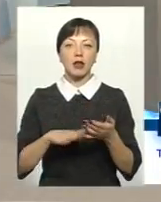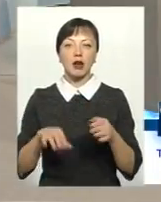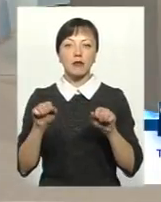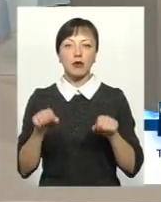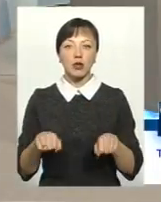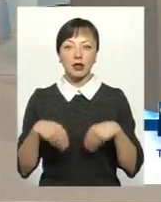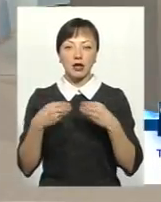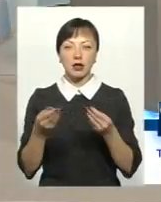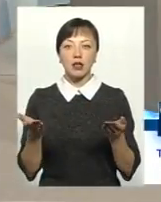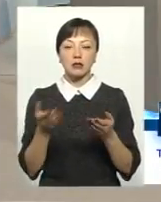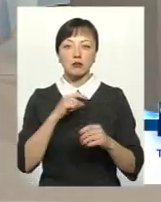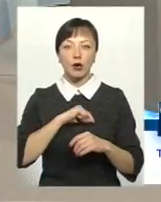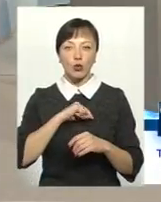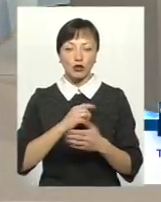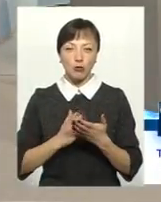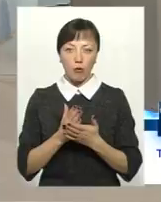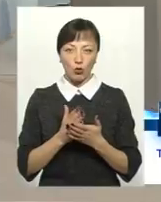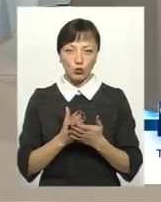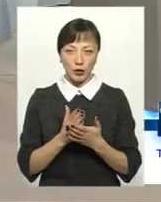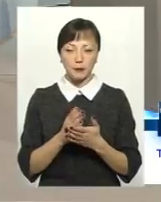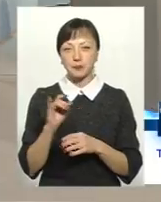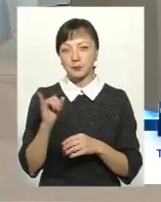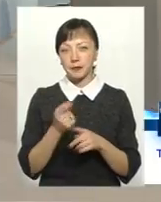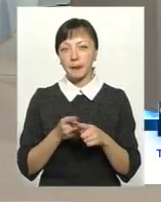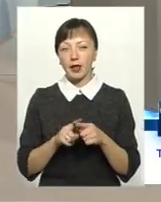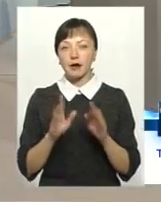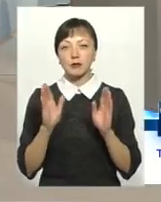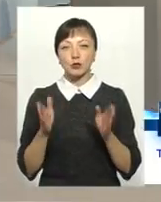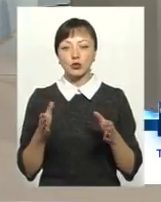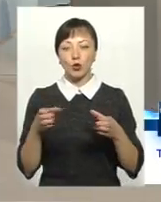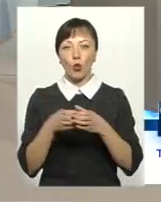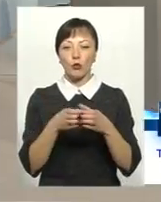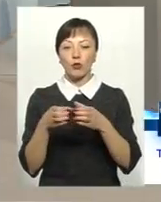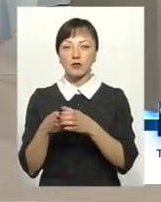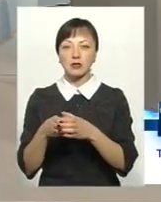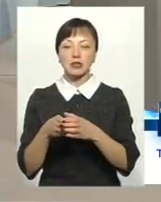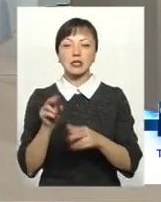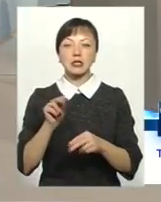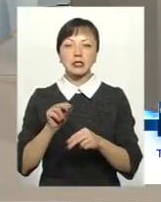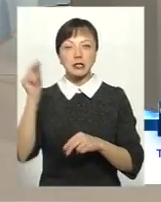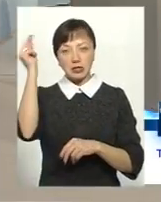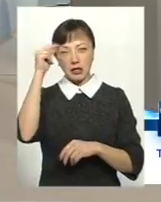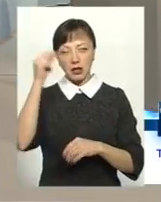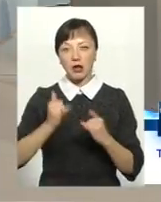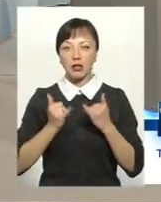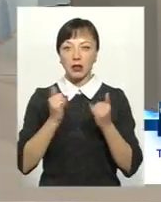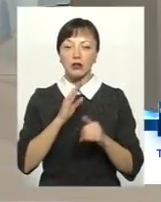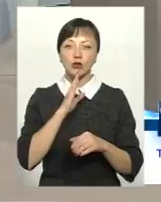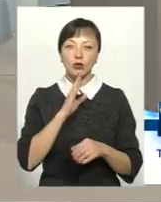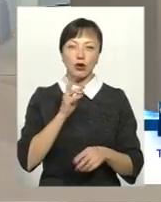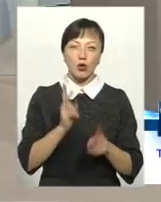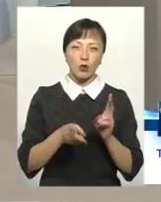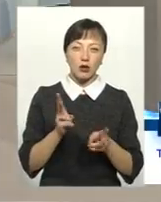могли б їм надати якісь психологічні послуги. І це буде групові заняття для жінок, це будуть якісь кулінарні